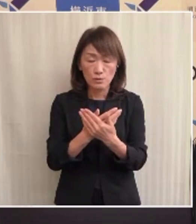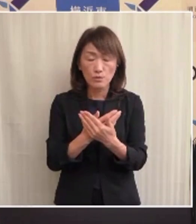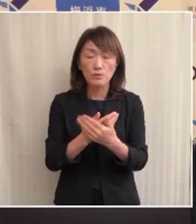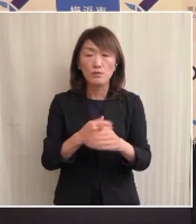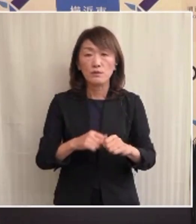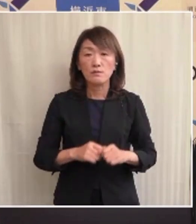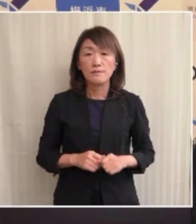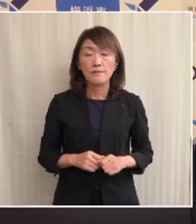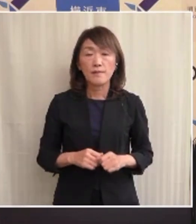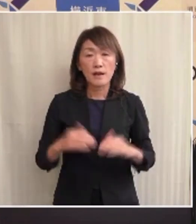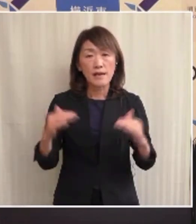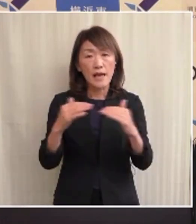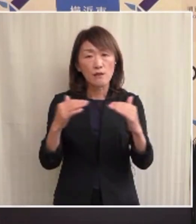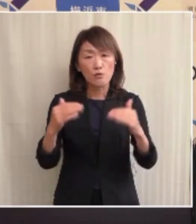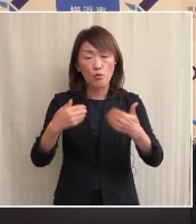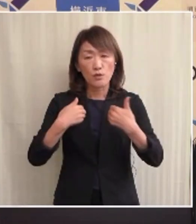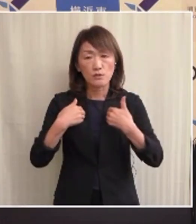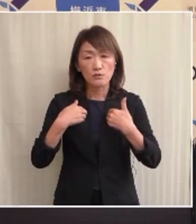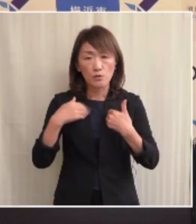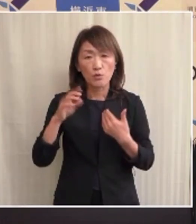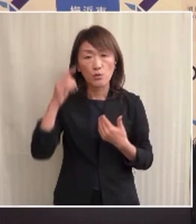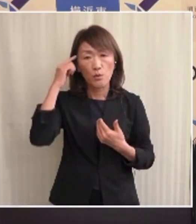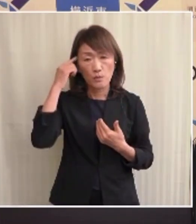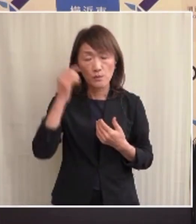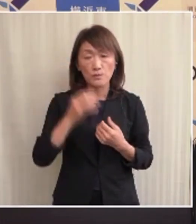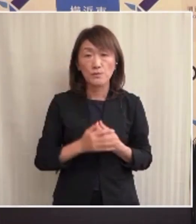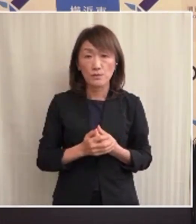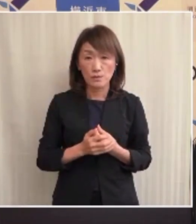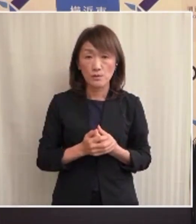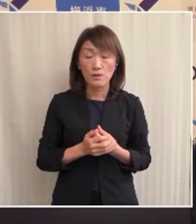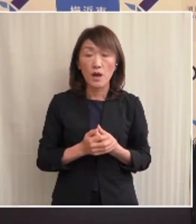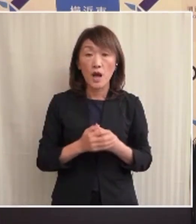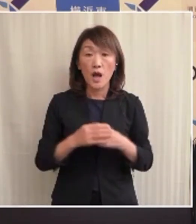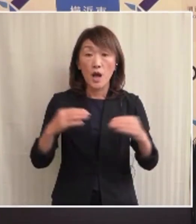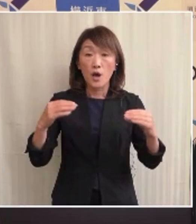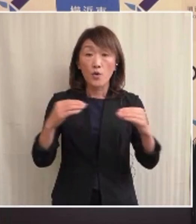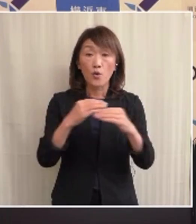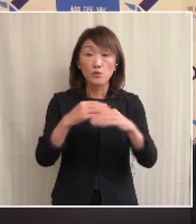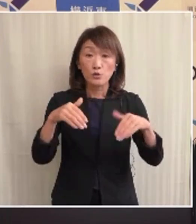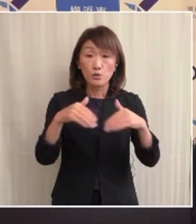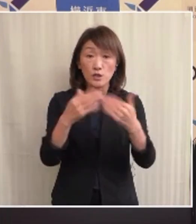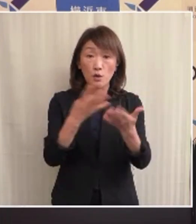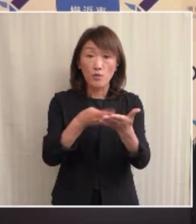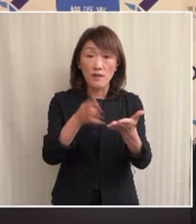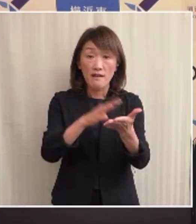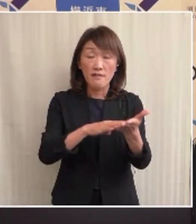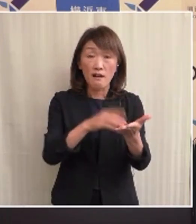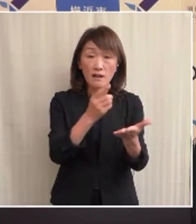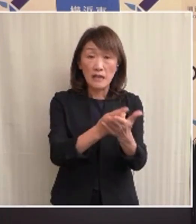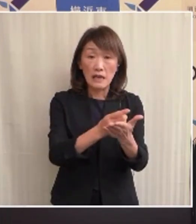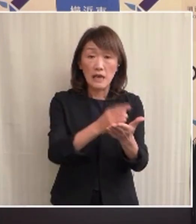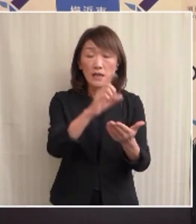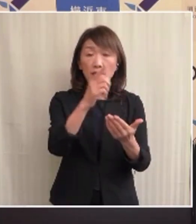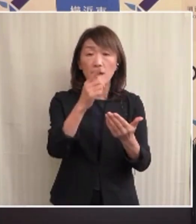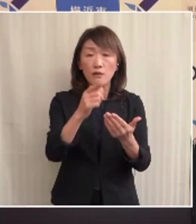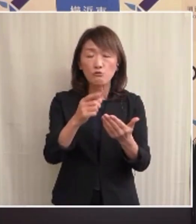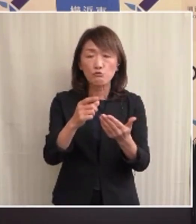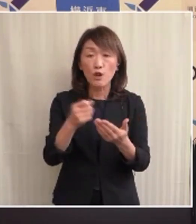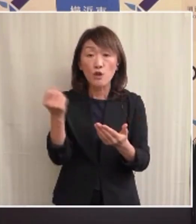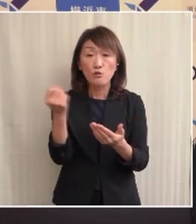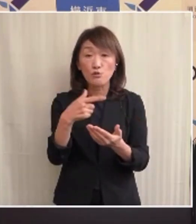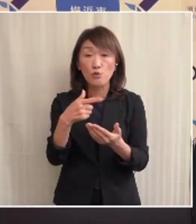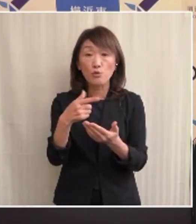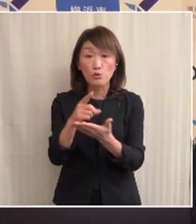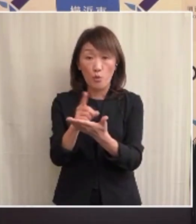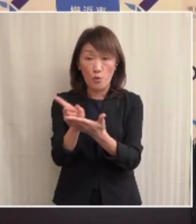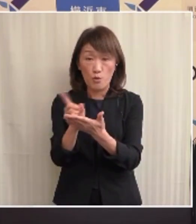必要があろうかと思います。こういった交通事故データだけでなくて、速度データやあともう